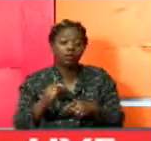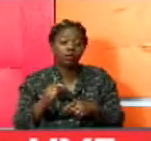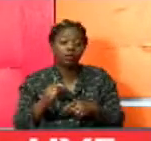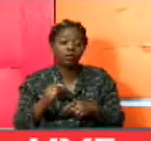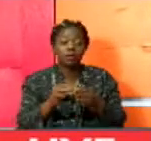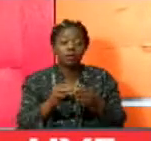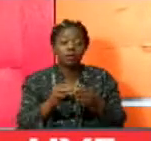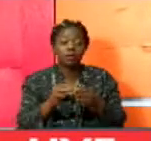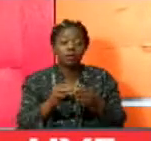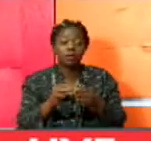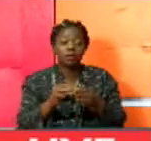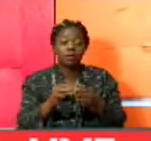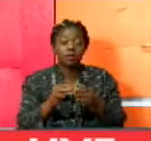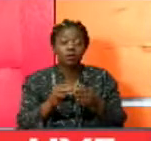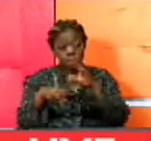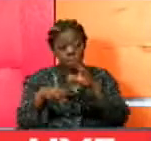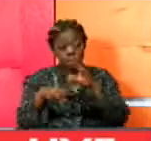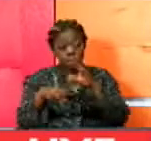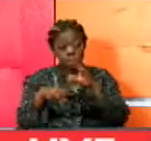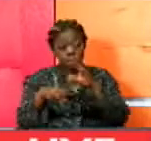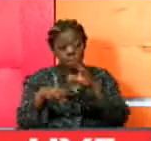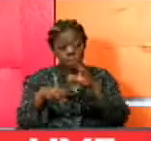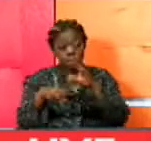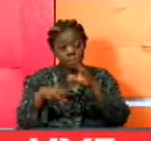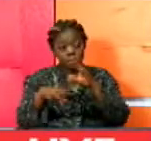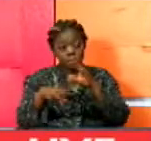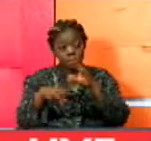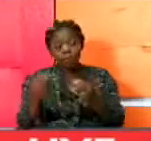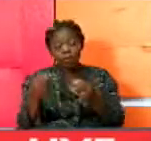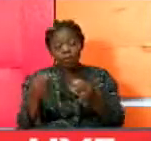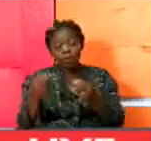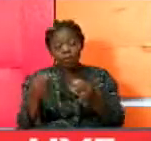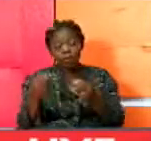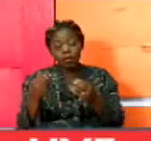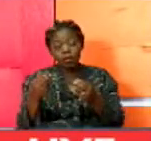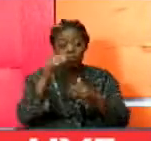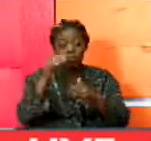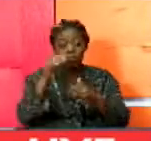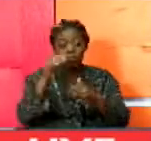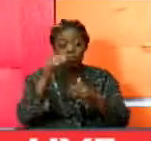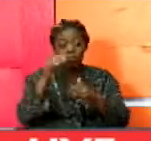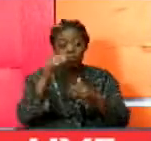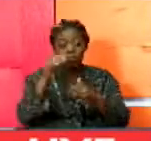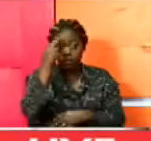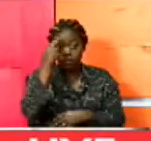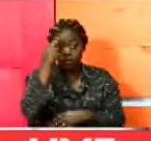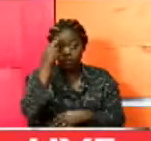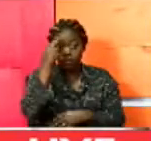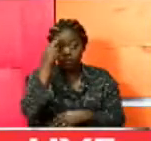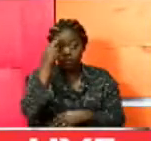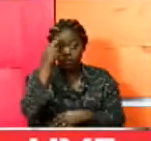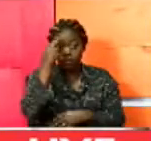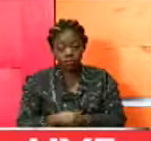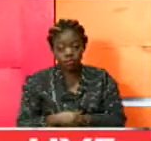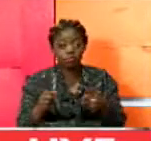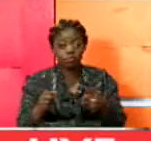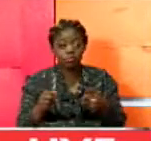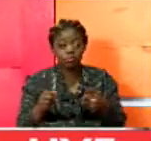Agamba nti teyasoma kugenda wala mu byansi nga amanyi yasinga kugateeka mu bya ddiini. Era amaka ga